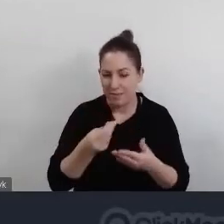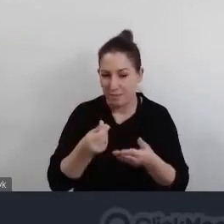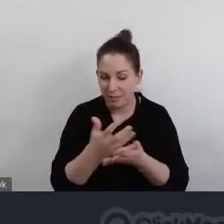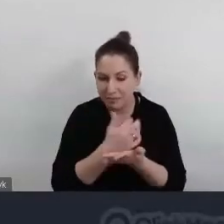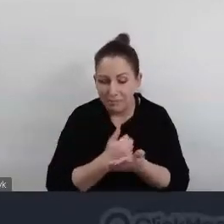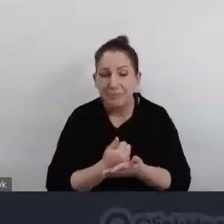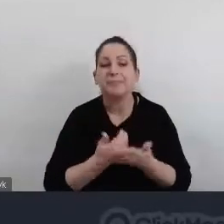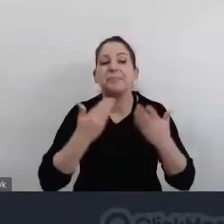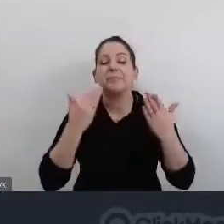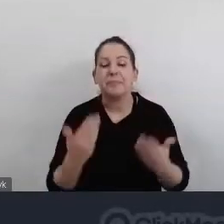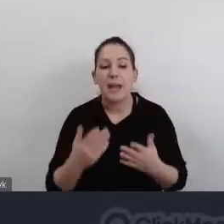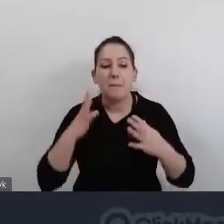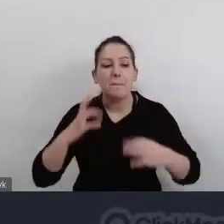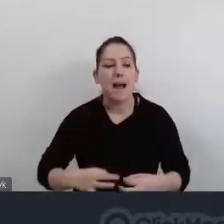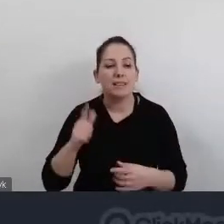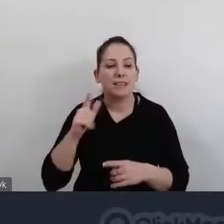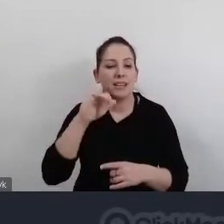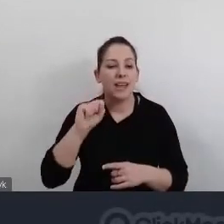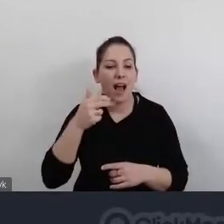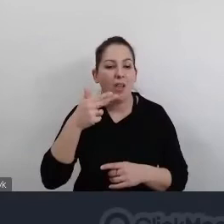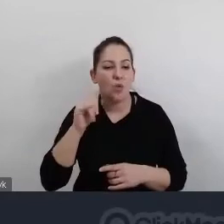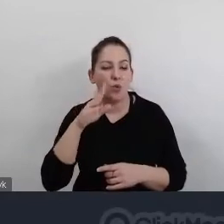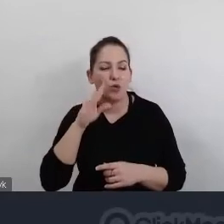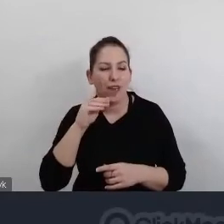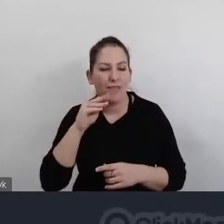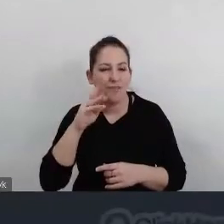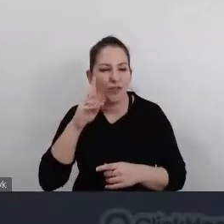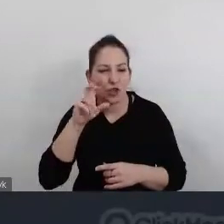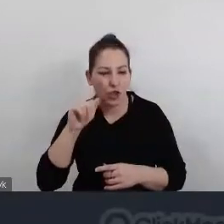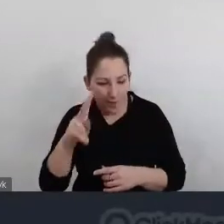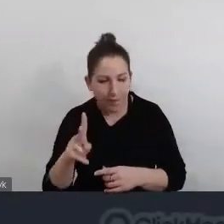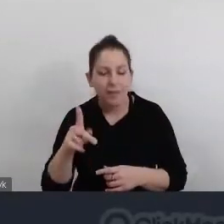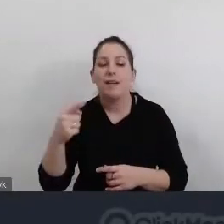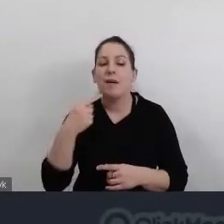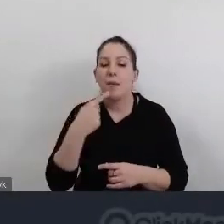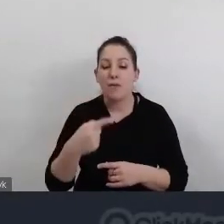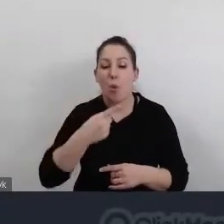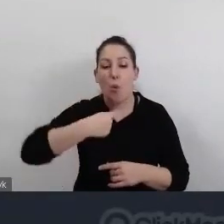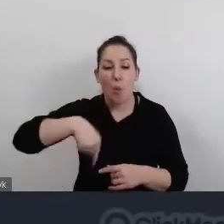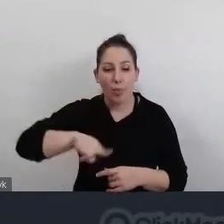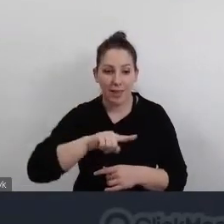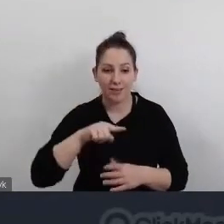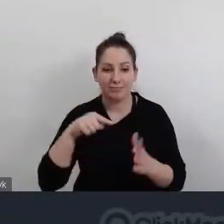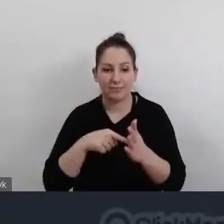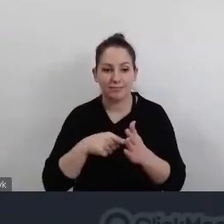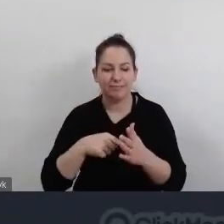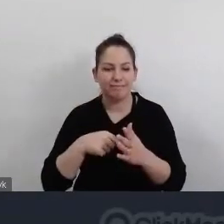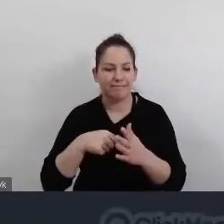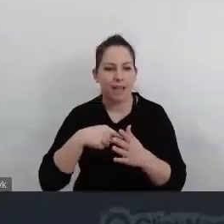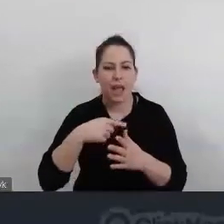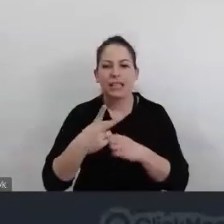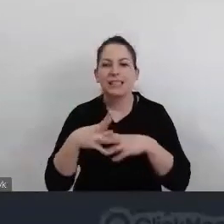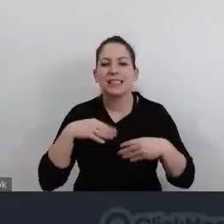pan tutaj Janusz Szewczuk, że faktycznie u nas ta rotacja zatrudnienia nie była odczuwalna, ale tylko